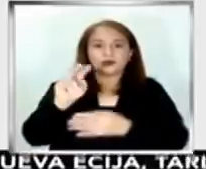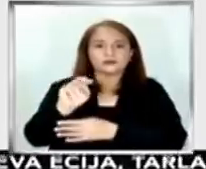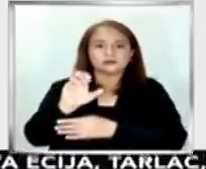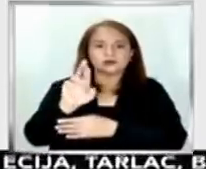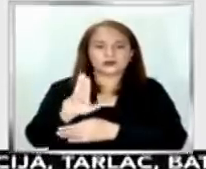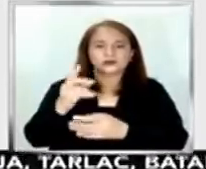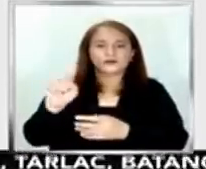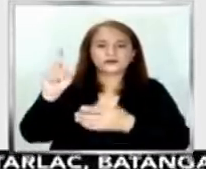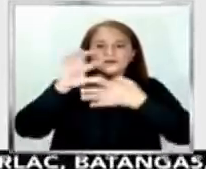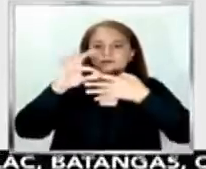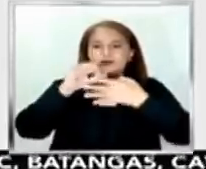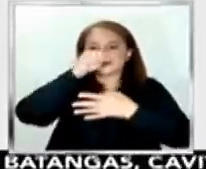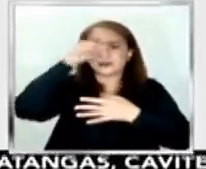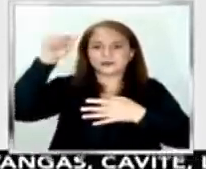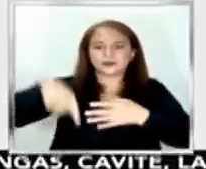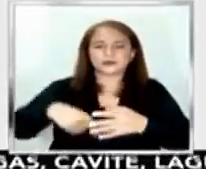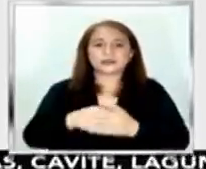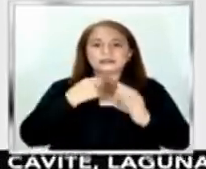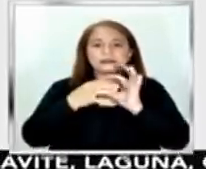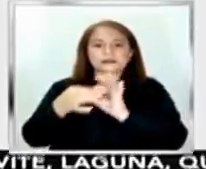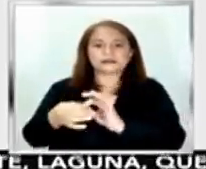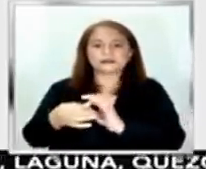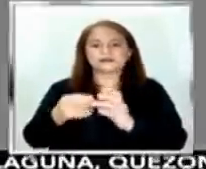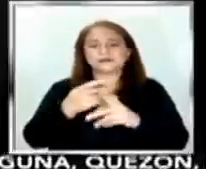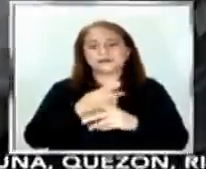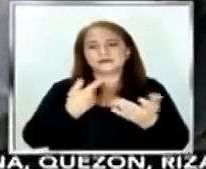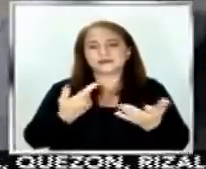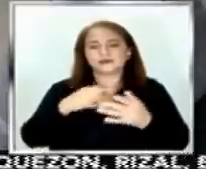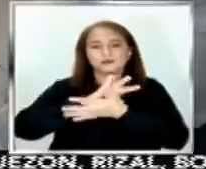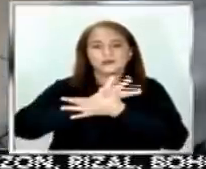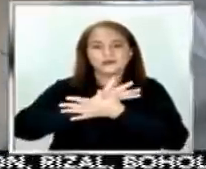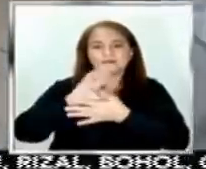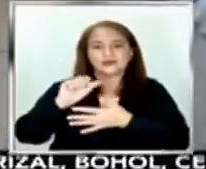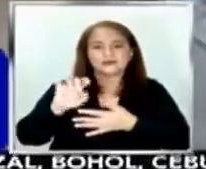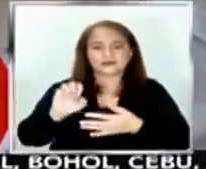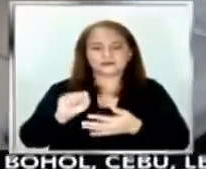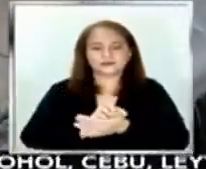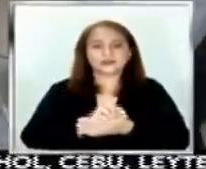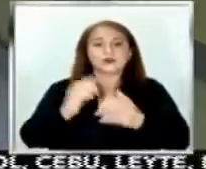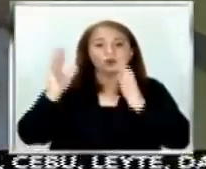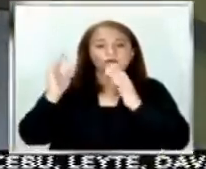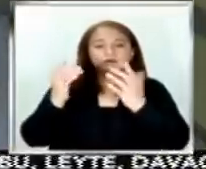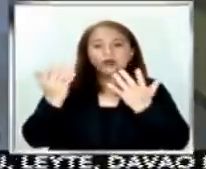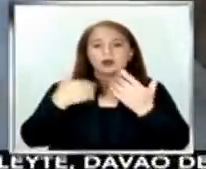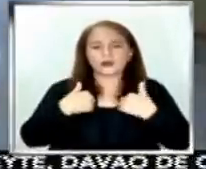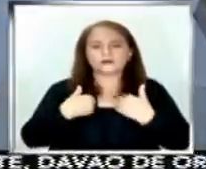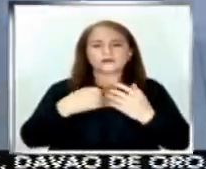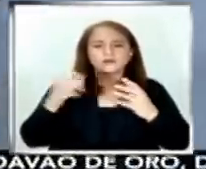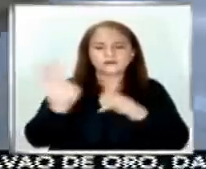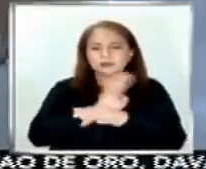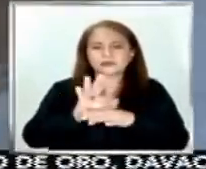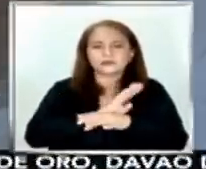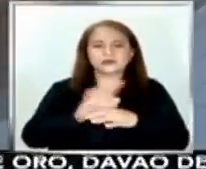ng Abril base sa reproduction number ng COVID cases. Asahan na raw na magiging lubhang abala ang mga medical workers